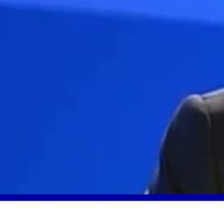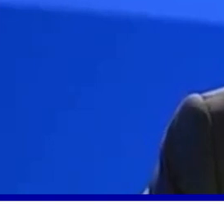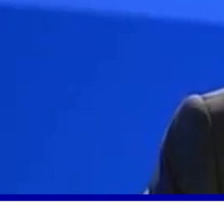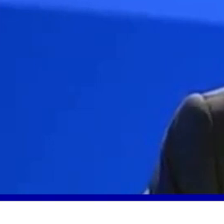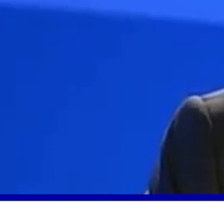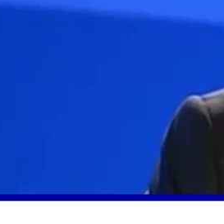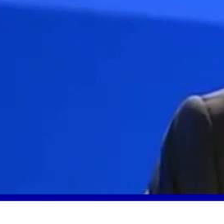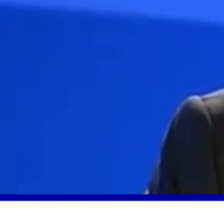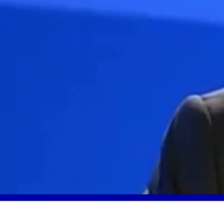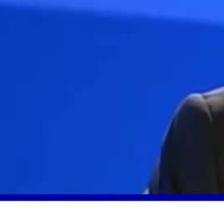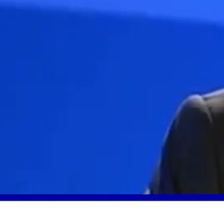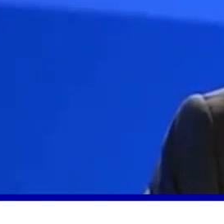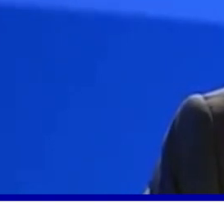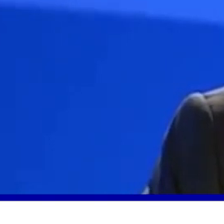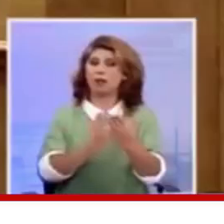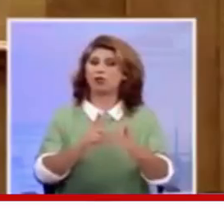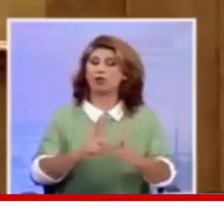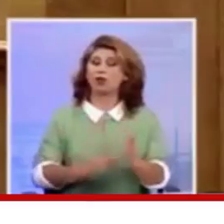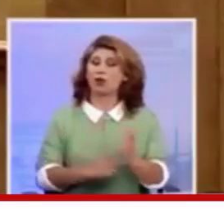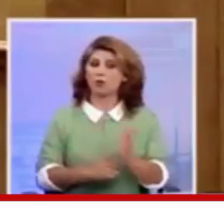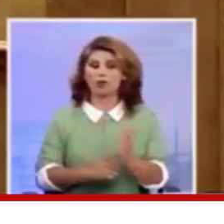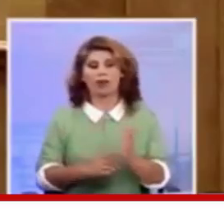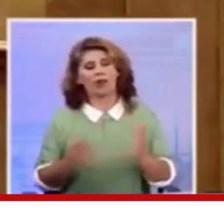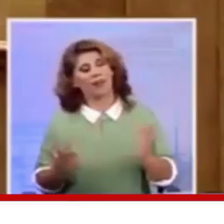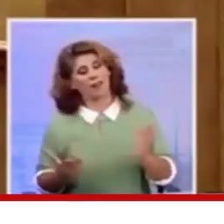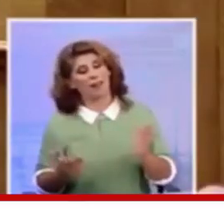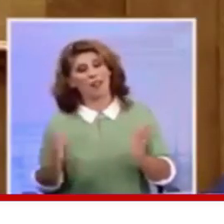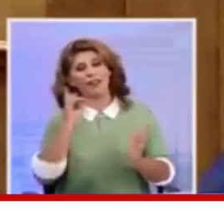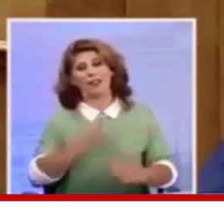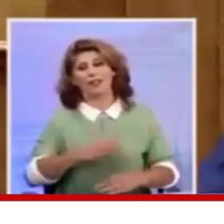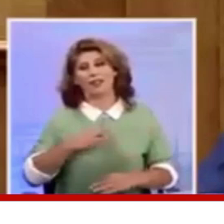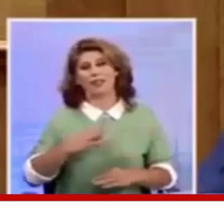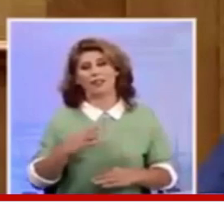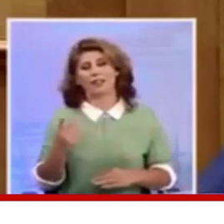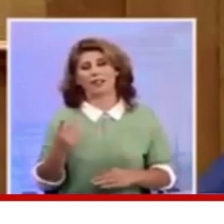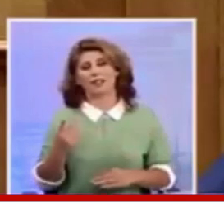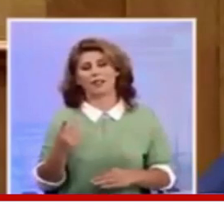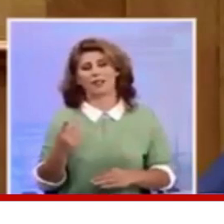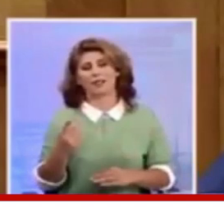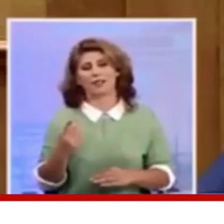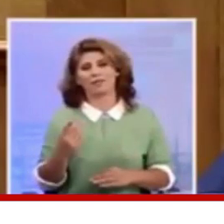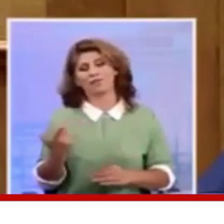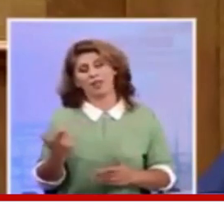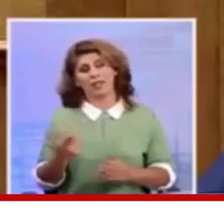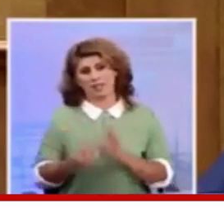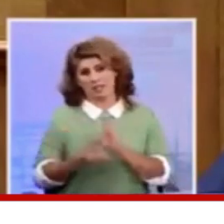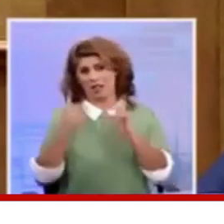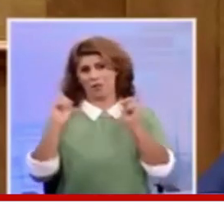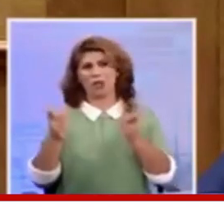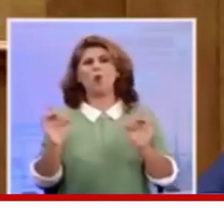στα κανάλια τα οποία θα εκπέμπουν στη χώρα. Κυρίες και κύριοι της αξιωματικής αντιπολίτευσης, δεν κρατάτε ούτε τα προσχήματα.